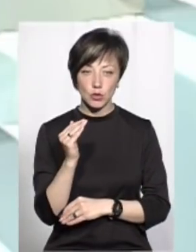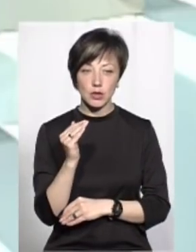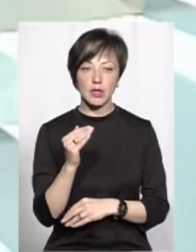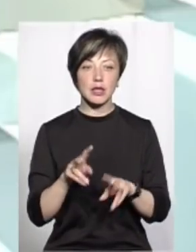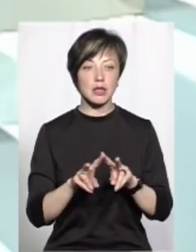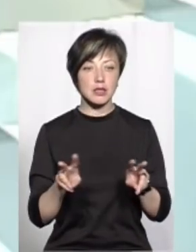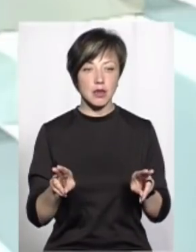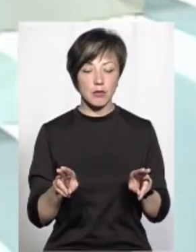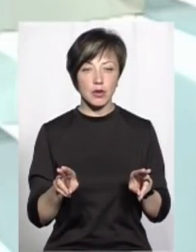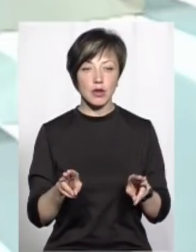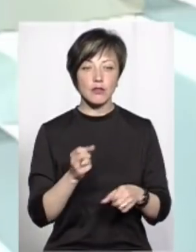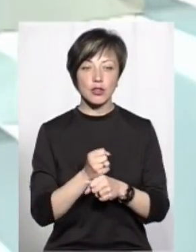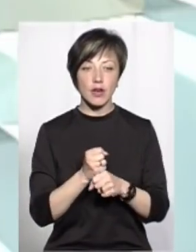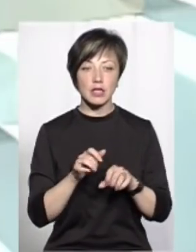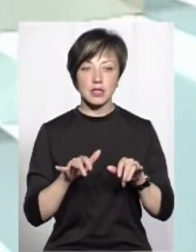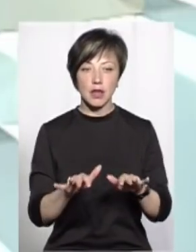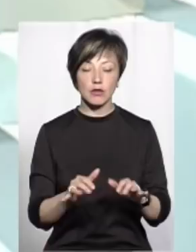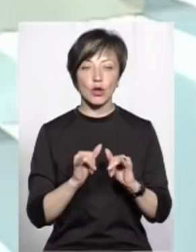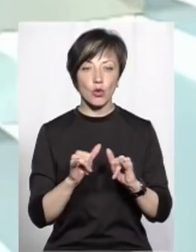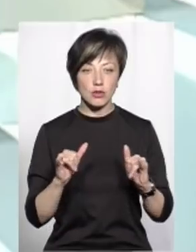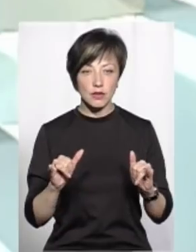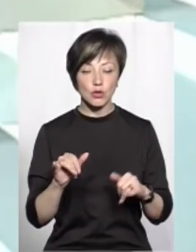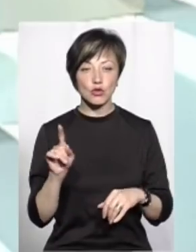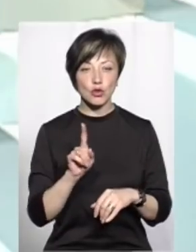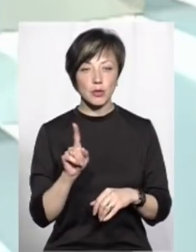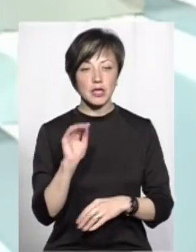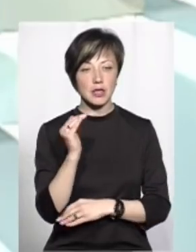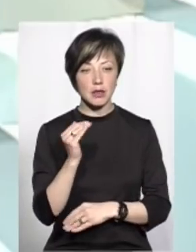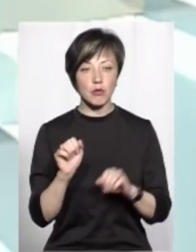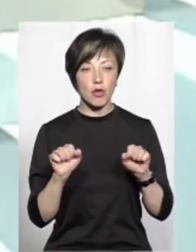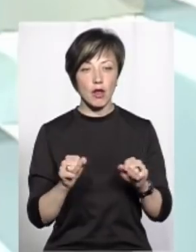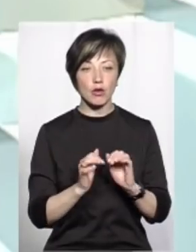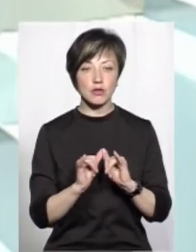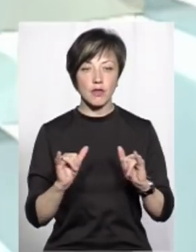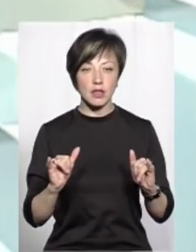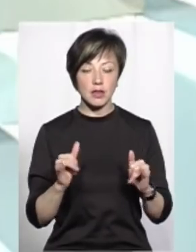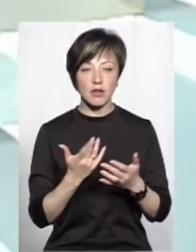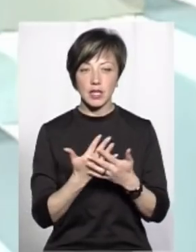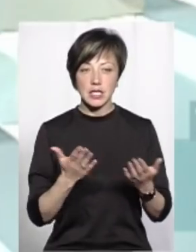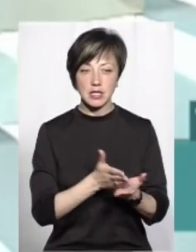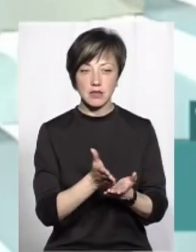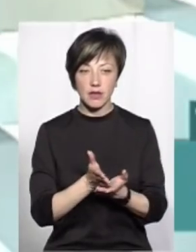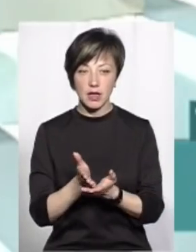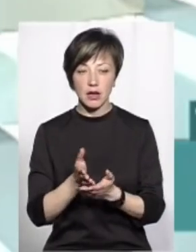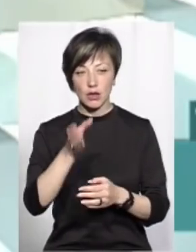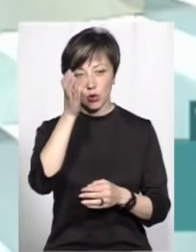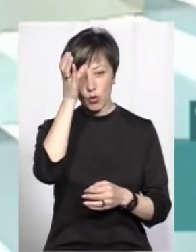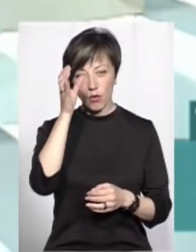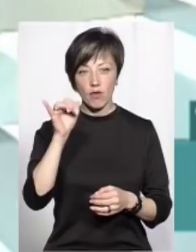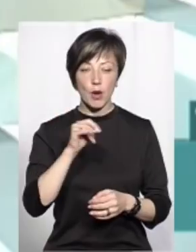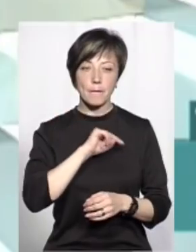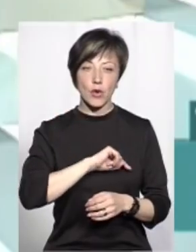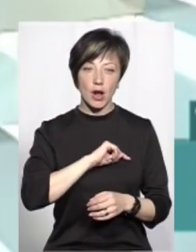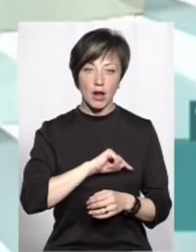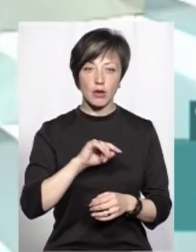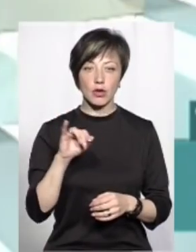так само вживати заходів для її розвитку, щоб дитина могла розвиватися у різних сферах. Це і науково, і